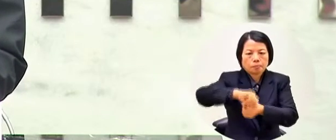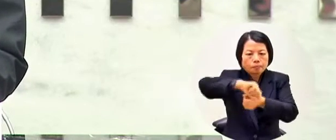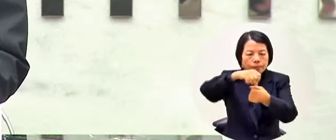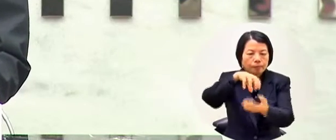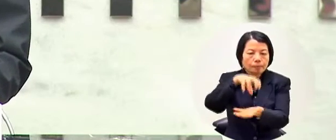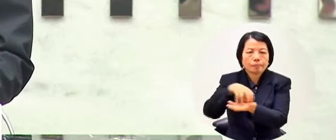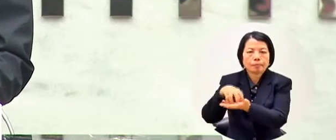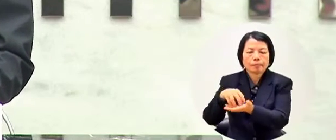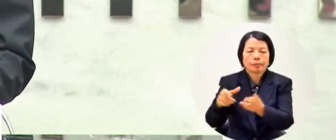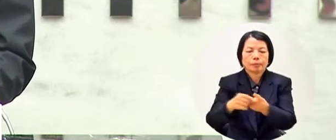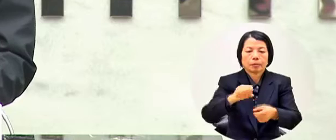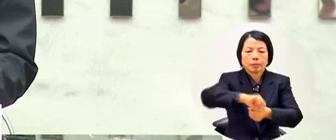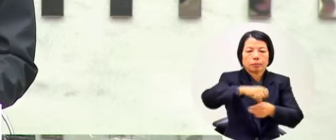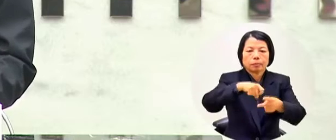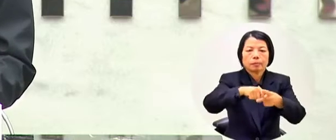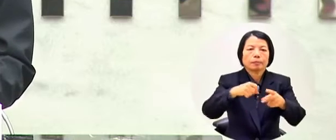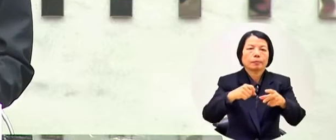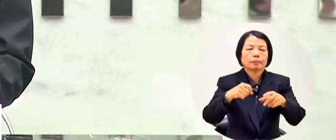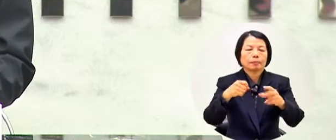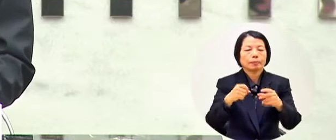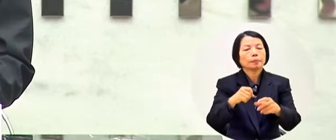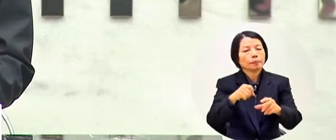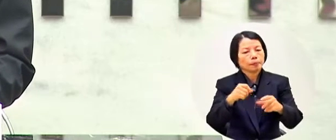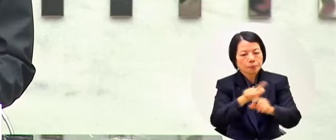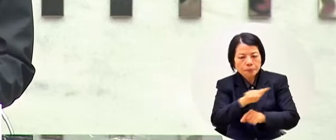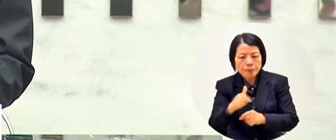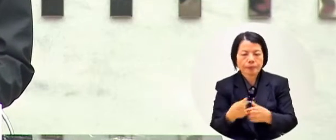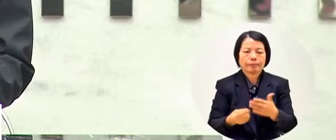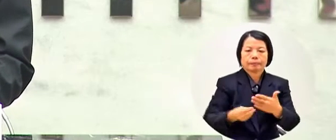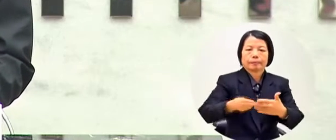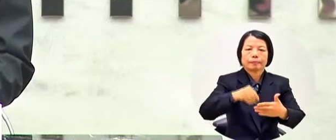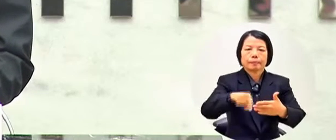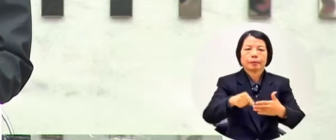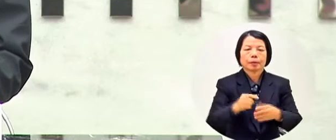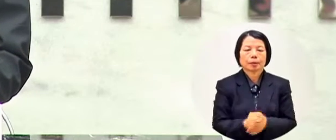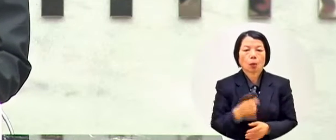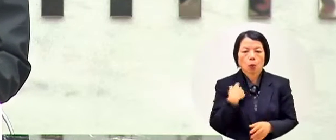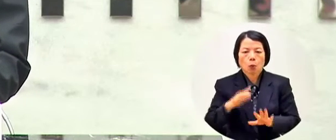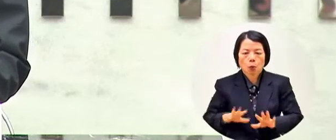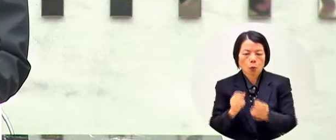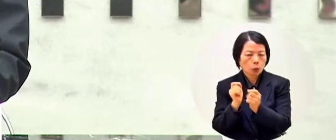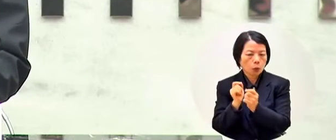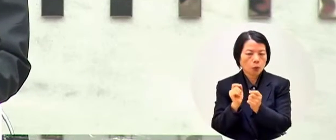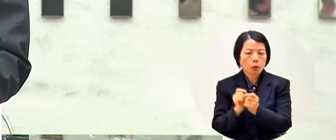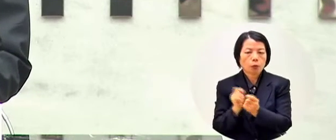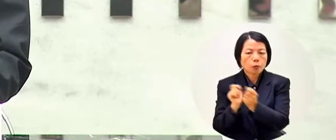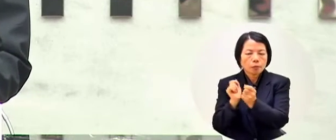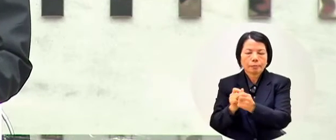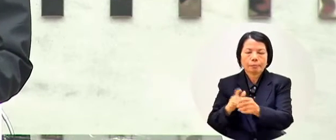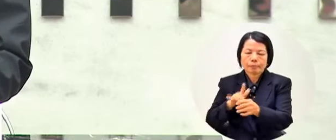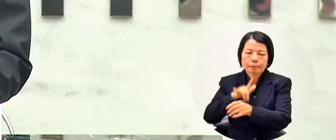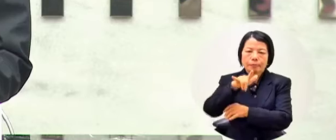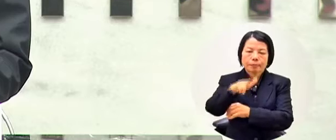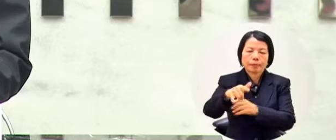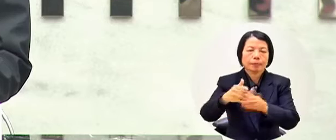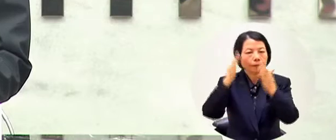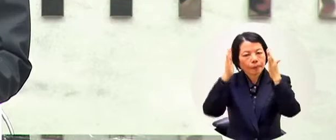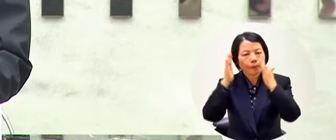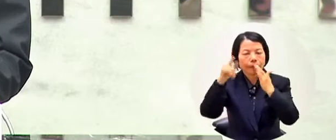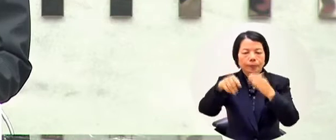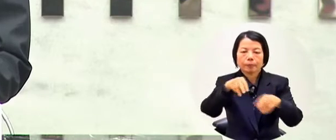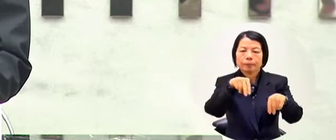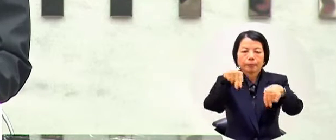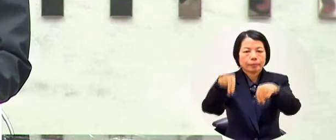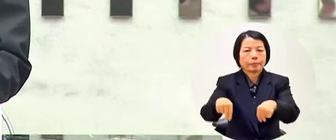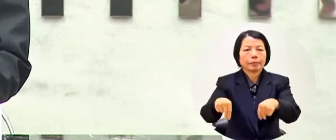升级。今年2月底，我率团出访马来西亚及新加坡，签署产品的订